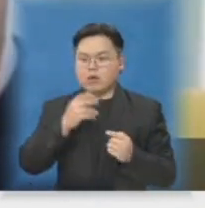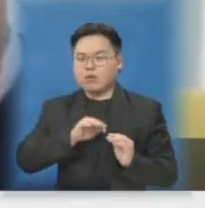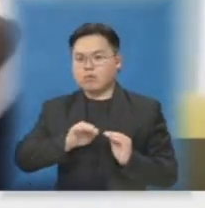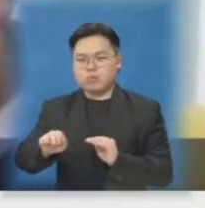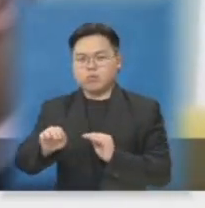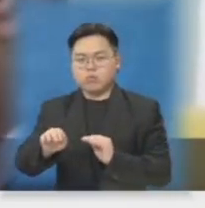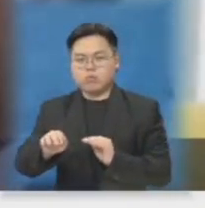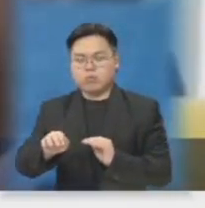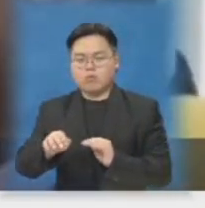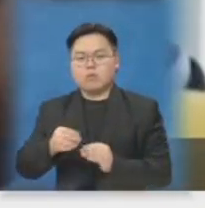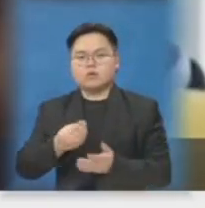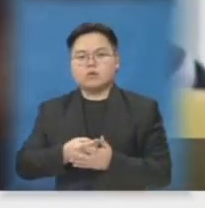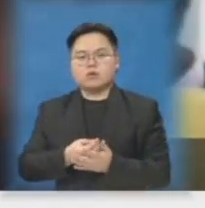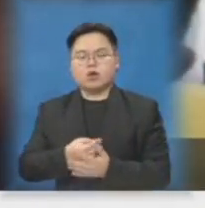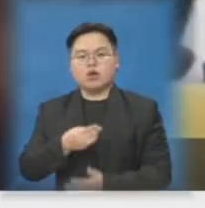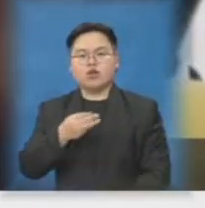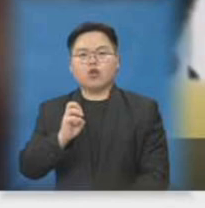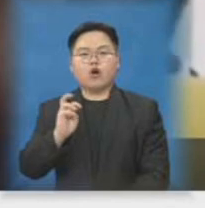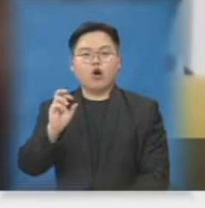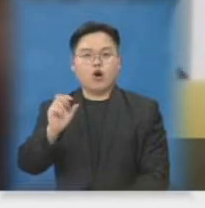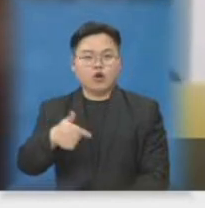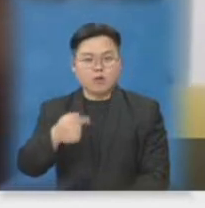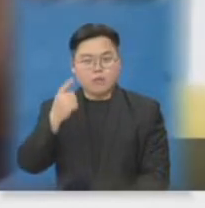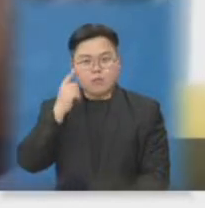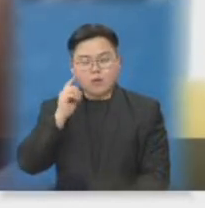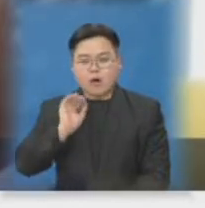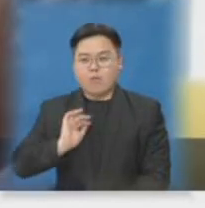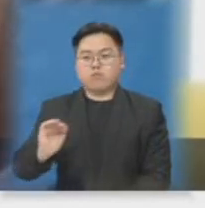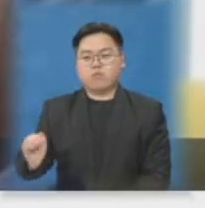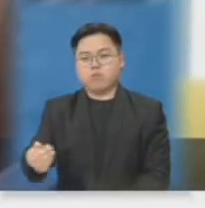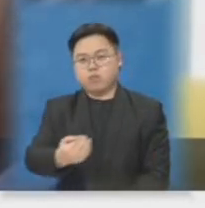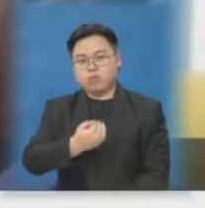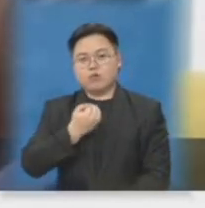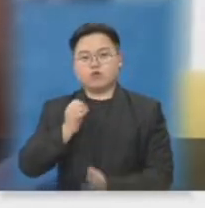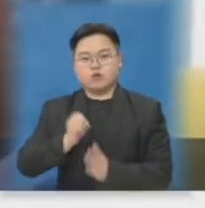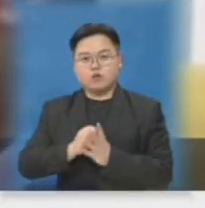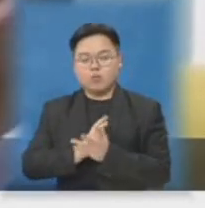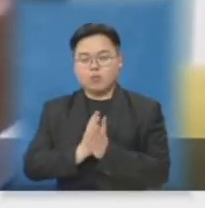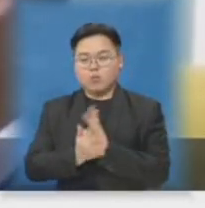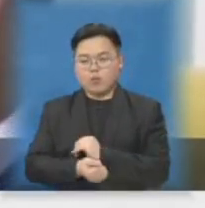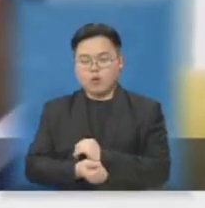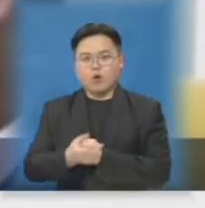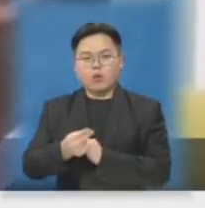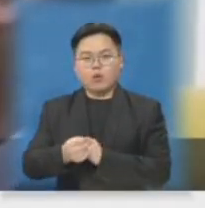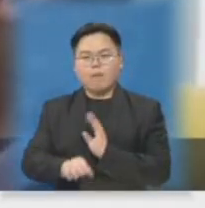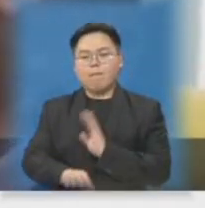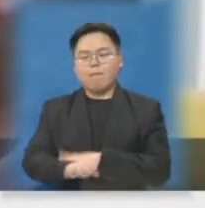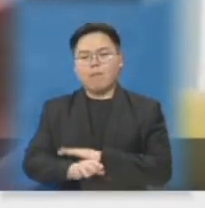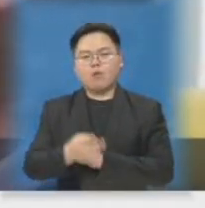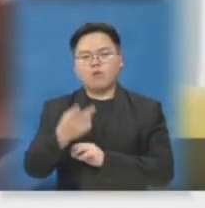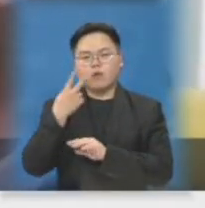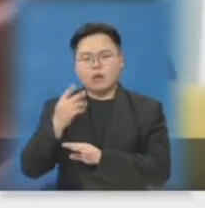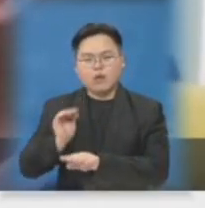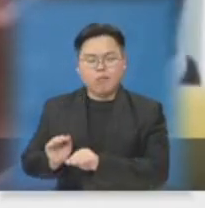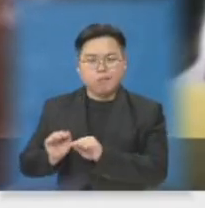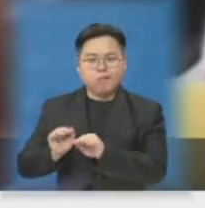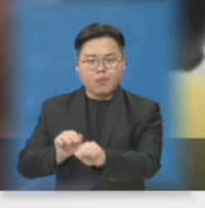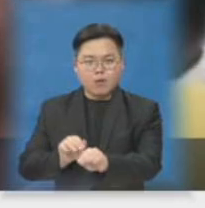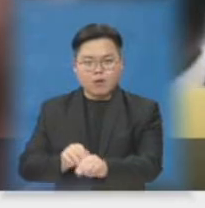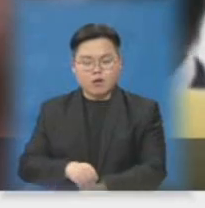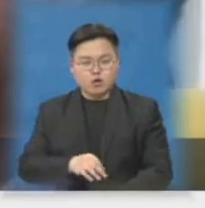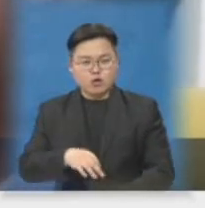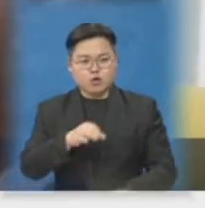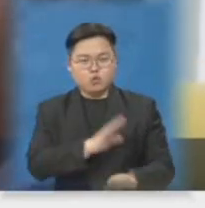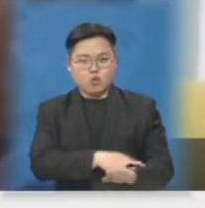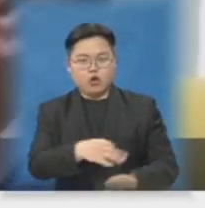тойргийнхоо нийслэлийнхээ нөгөө кольцо тойргийнхоо хүмжинд жигд тардггүй оргил пик ачааллын үед бүгд зэрэг аваад зэрэг нэг